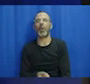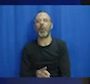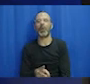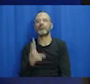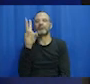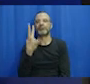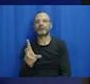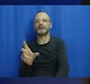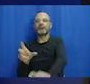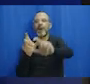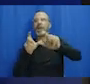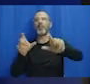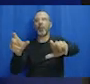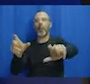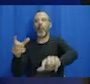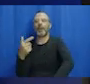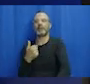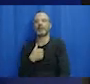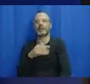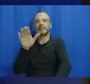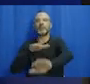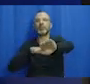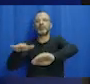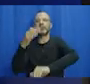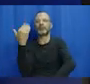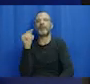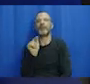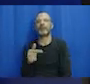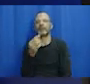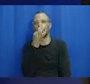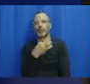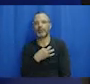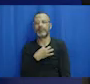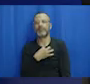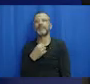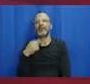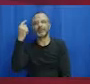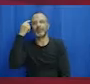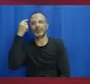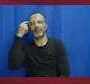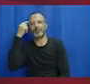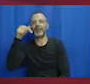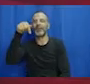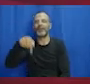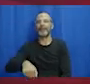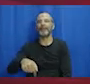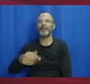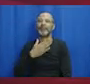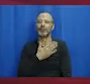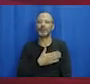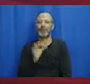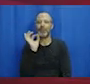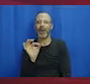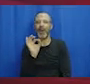وقف أو منع هذا المشهد بمنع إسقاط الحكومة السابقة، وبهذا سننهي. لأنه أنا حسب رأيي، يعني اليوم بدك بنسميه